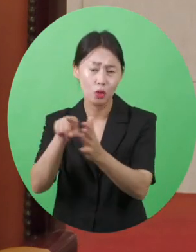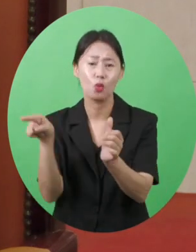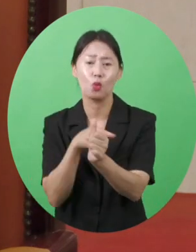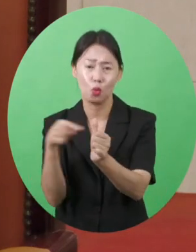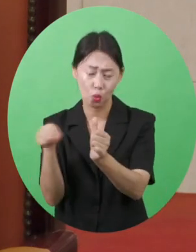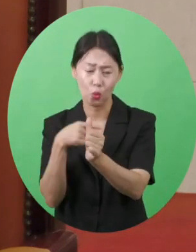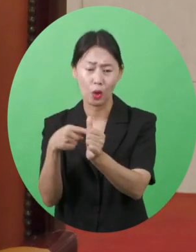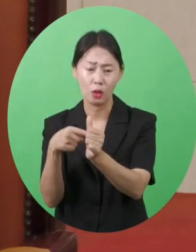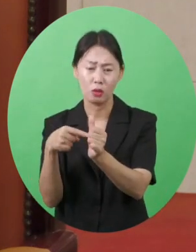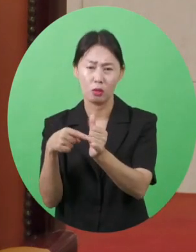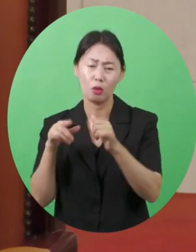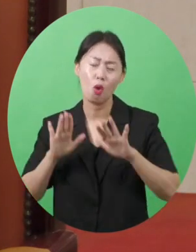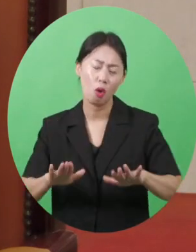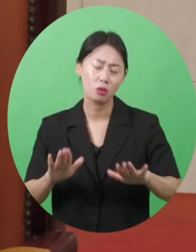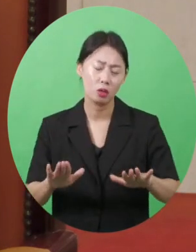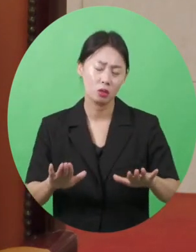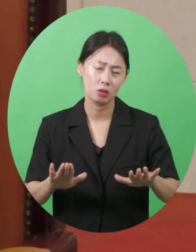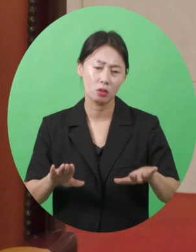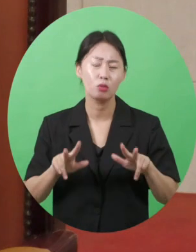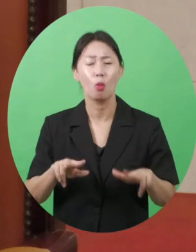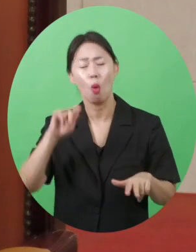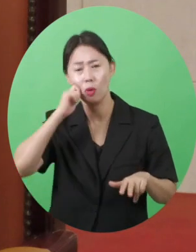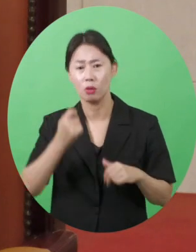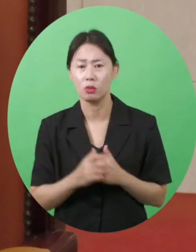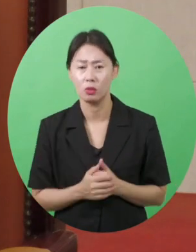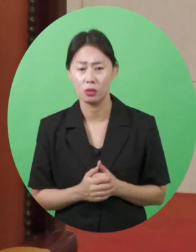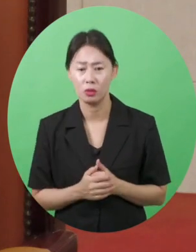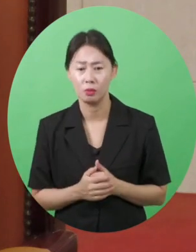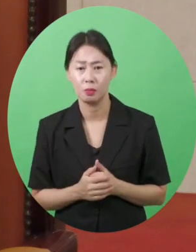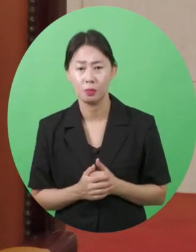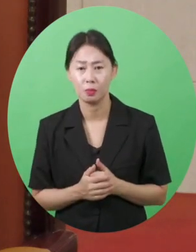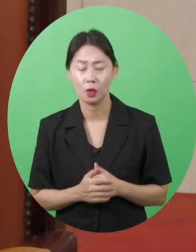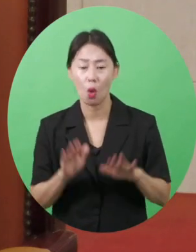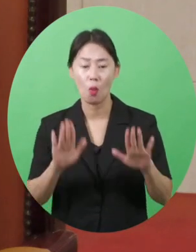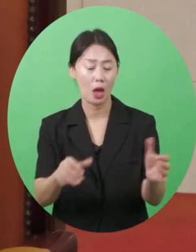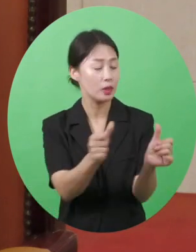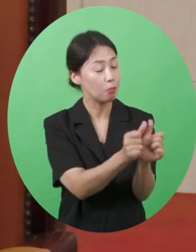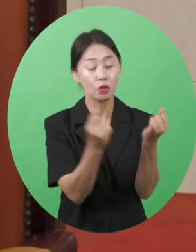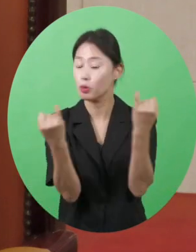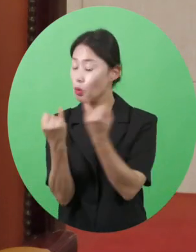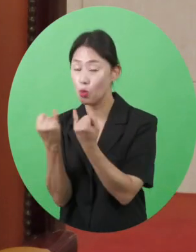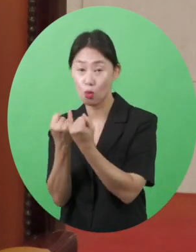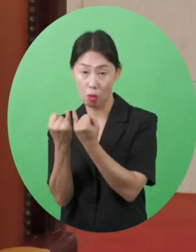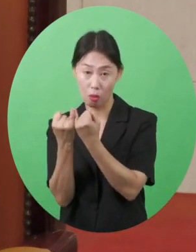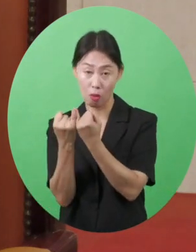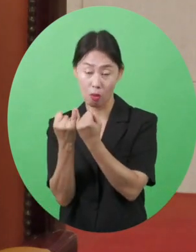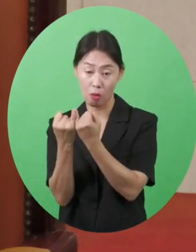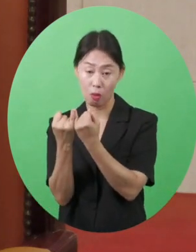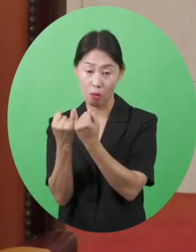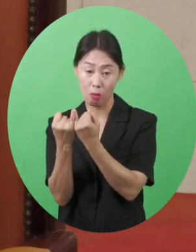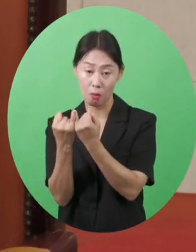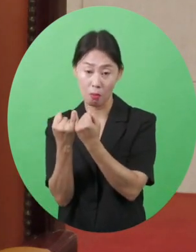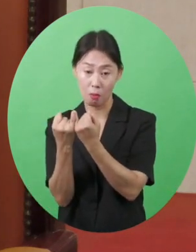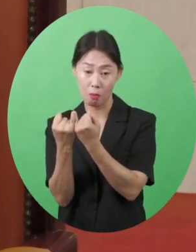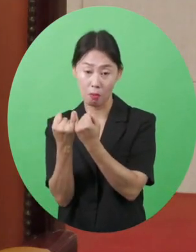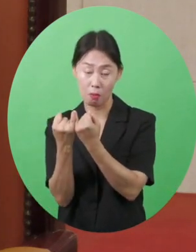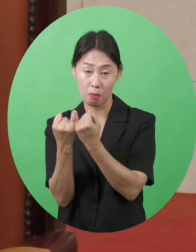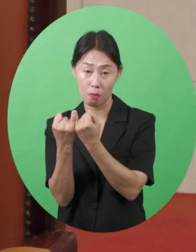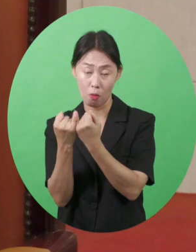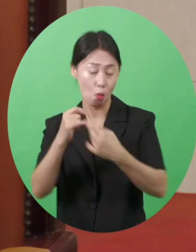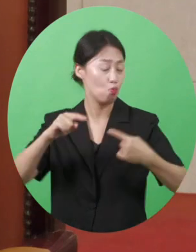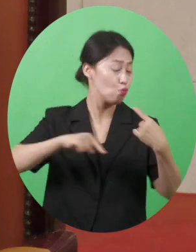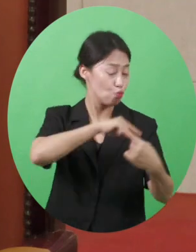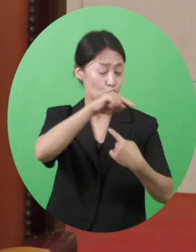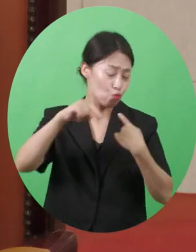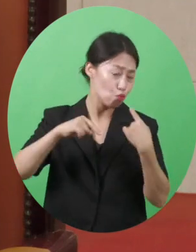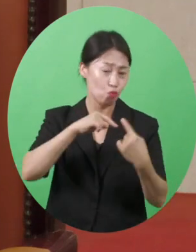것도 사실은 좀 어려운 한계점에 있습니다. 그리고 원래는 저희가 남성 여성 두 성별에 대한 모든